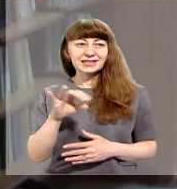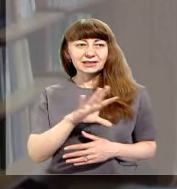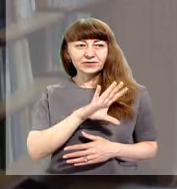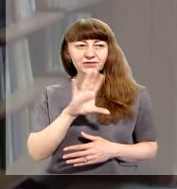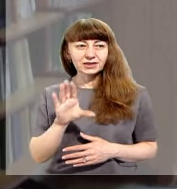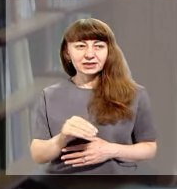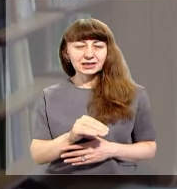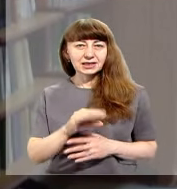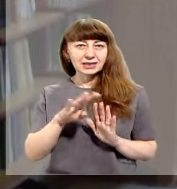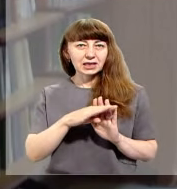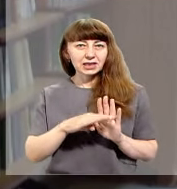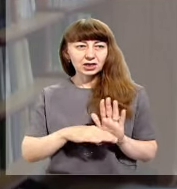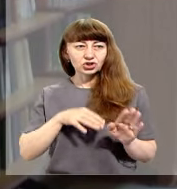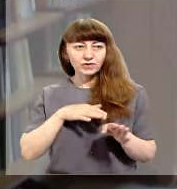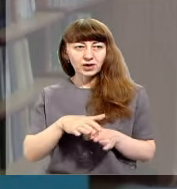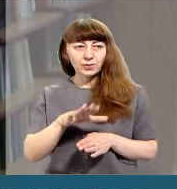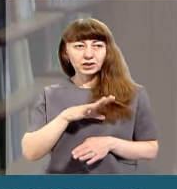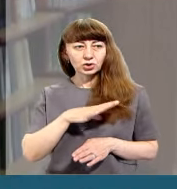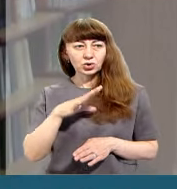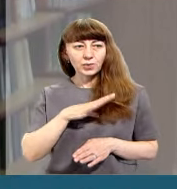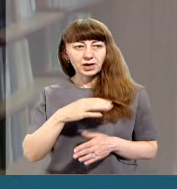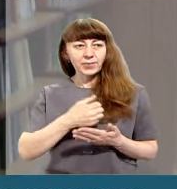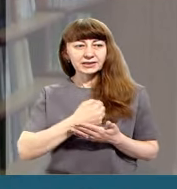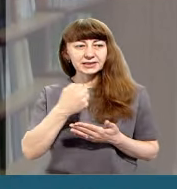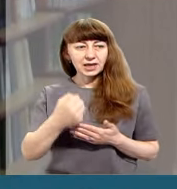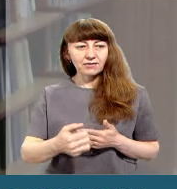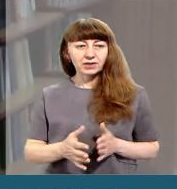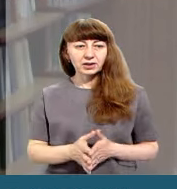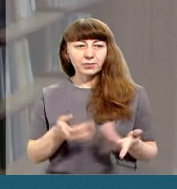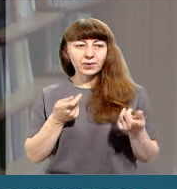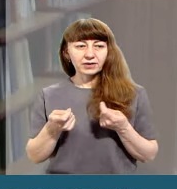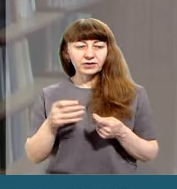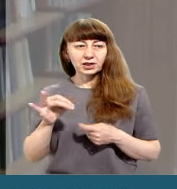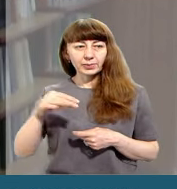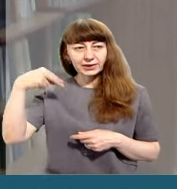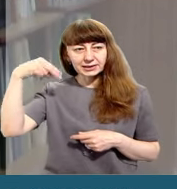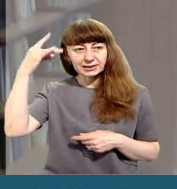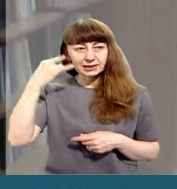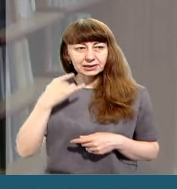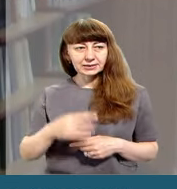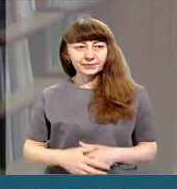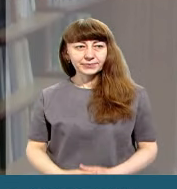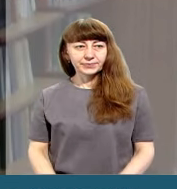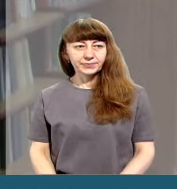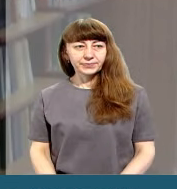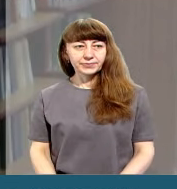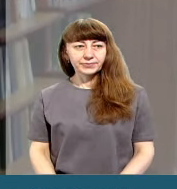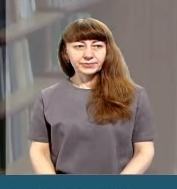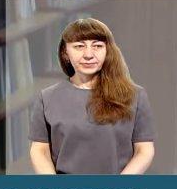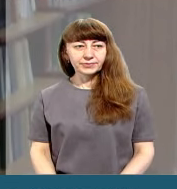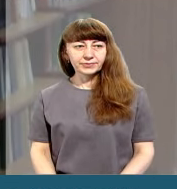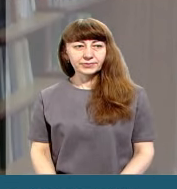практически все задачи были выполнены, которые были поставлены правительством и президентом, в частности, как председателем Ассамблеи народа